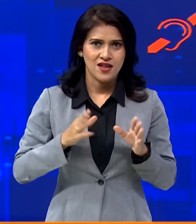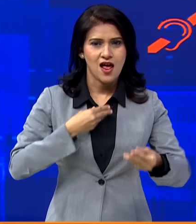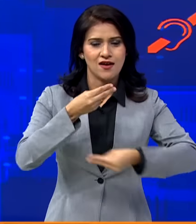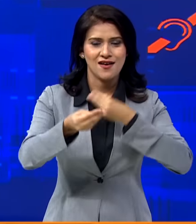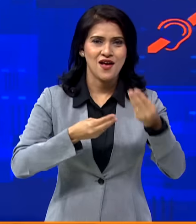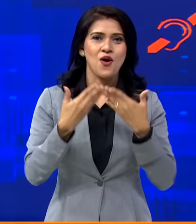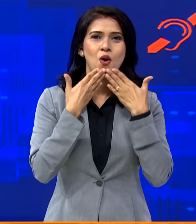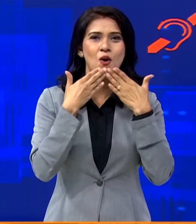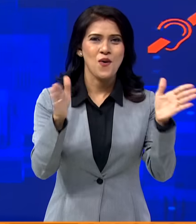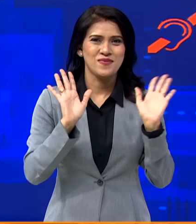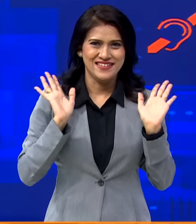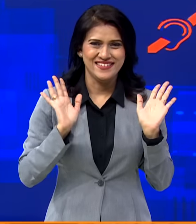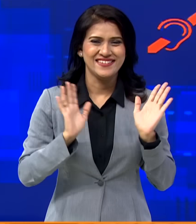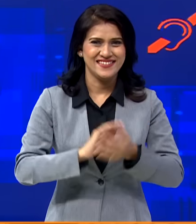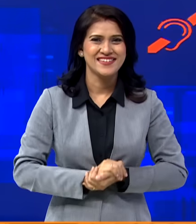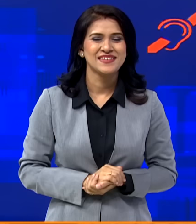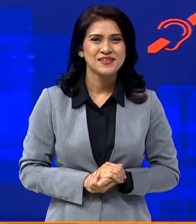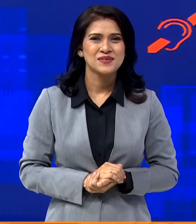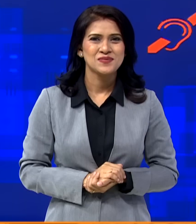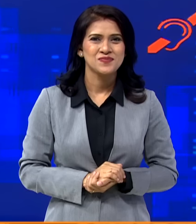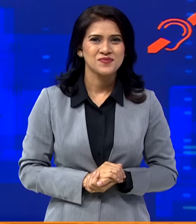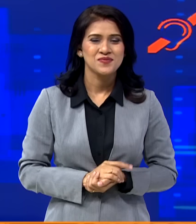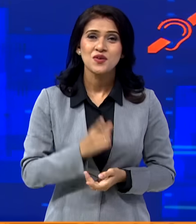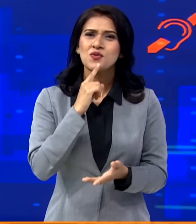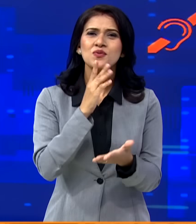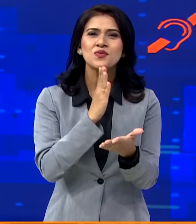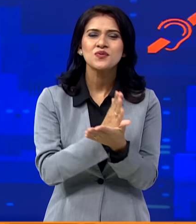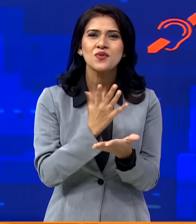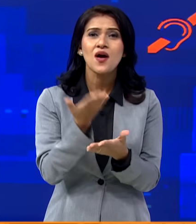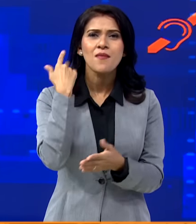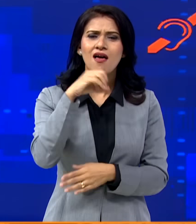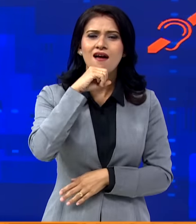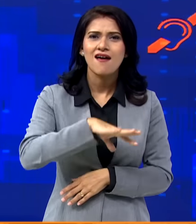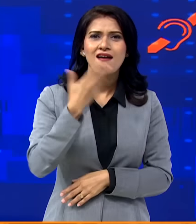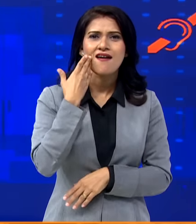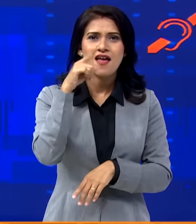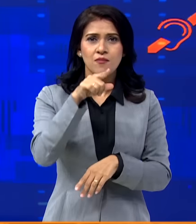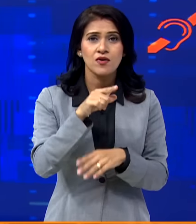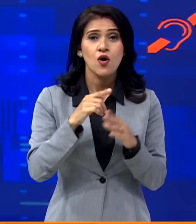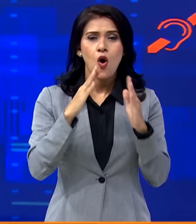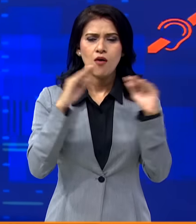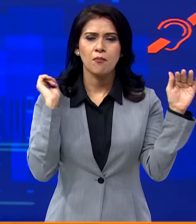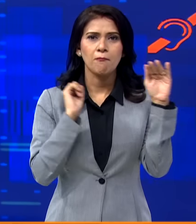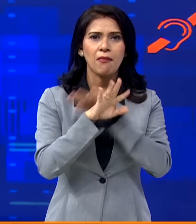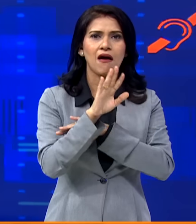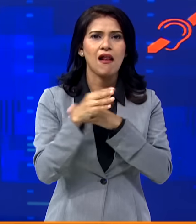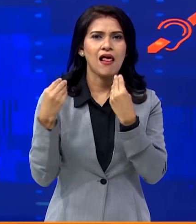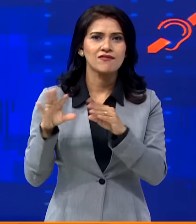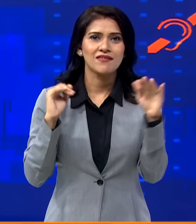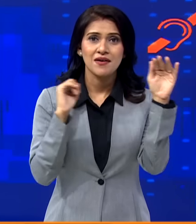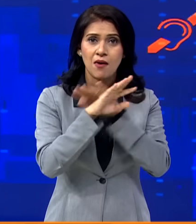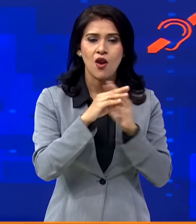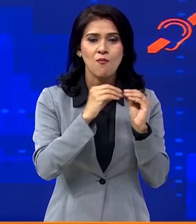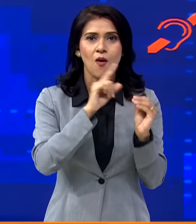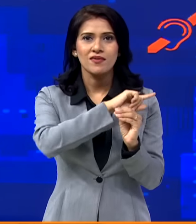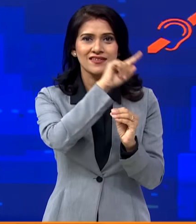आज खुलना चाहता हूं यह बात सही है कि आप जवानी के दिनों में घर से भाग गए थे मुंबई चले गए थे